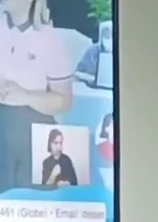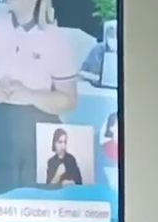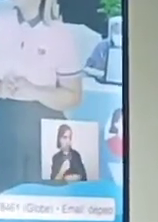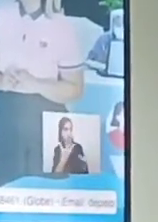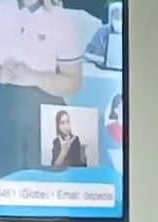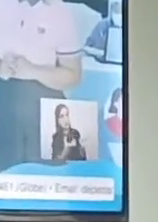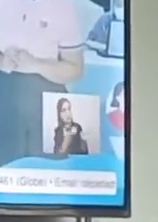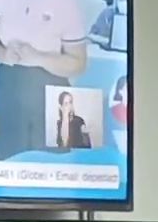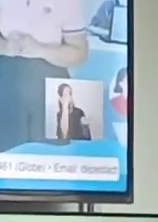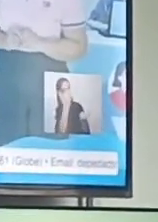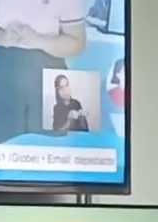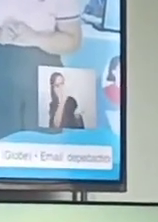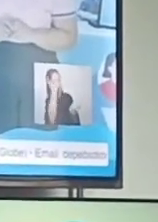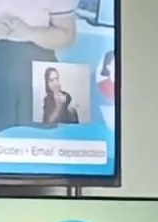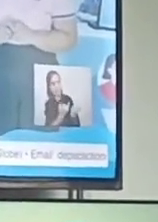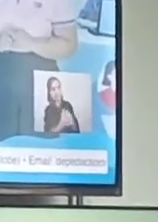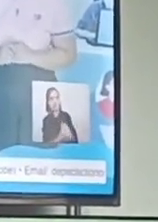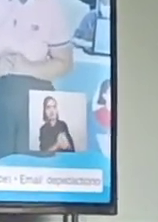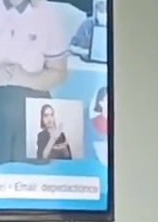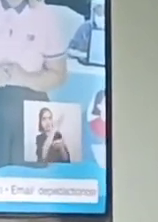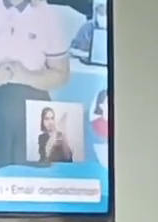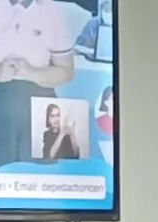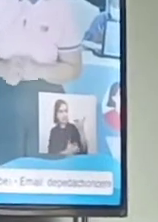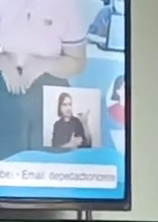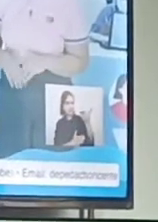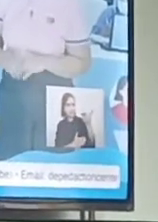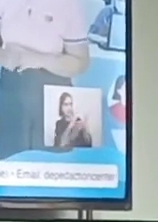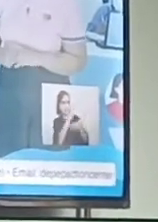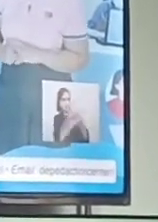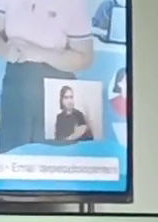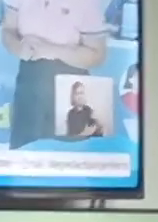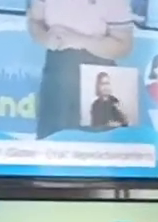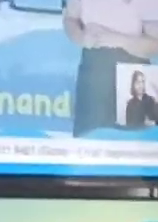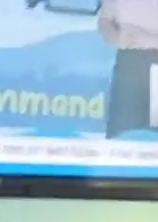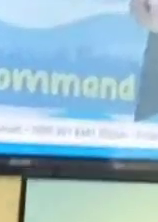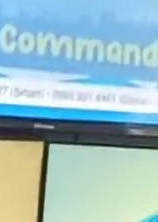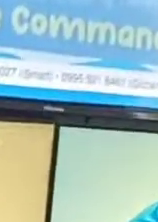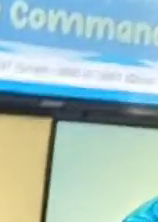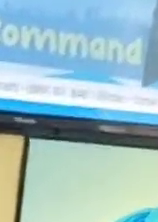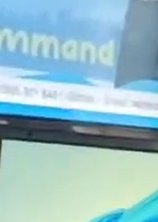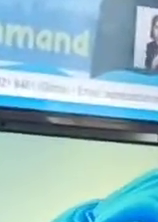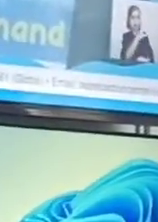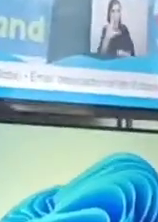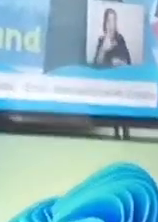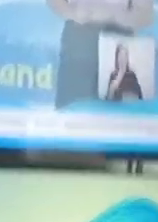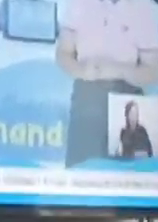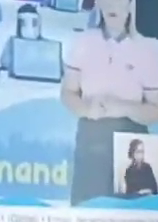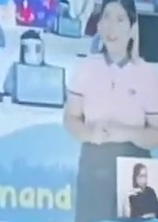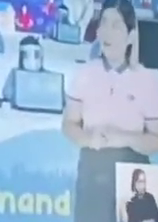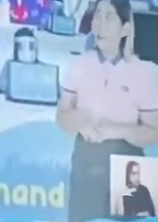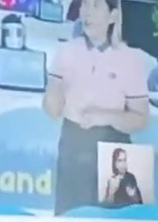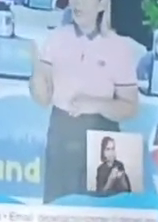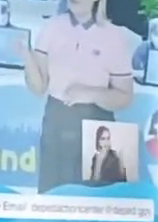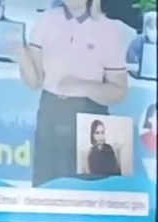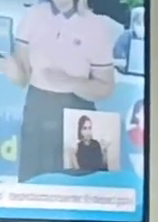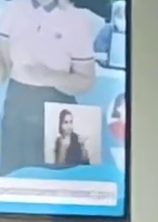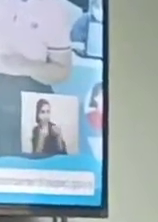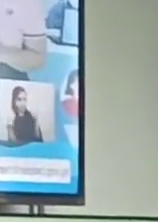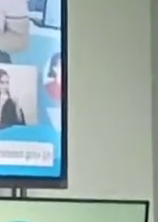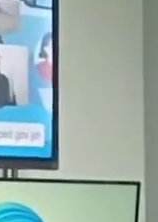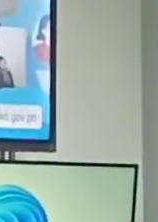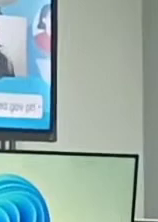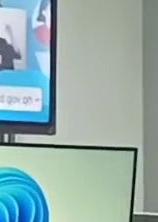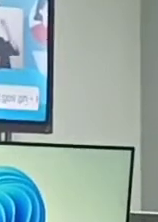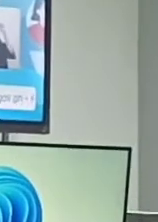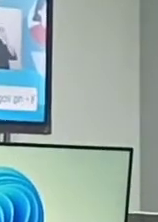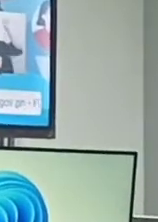papel. Para anyway, sa promotion. Oh, yeah. Anyway po, ayan po, maraming salamat po at talagang nakabibilib po.